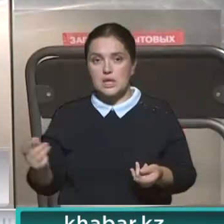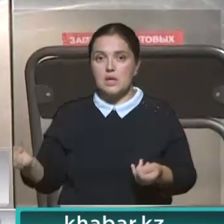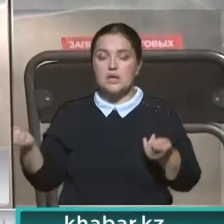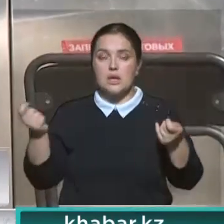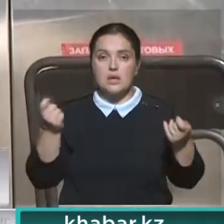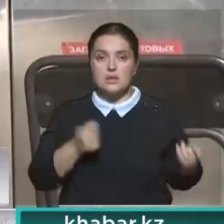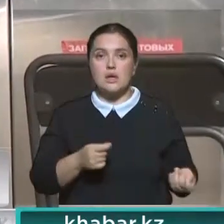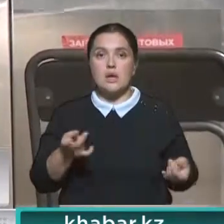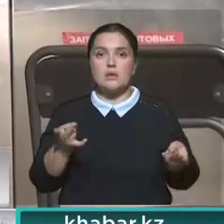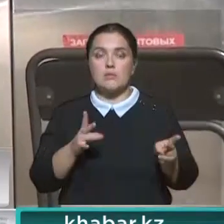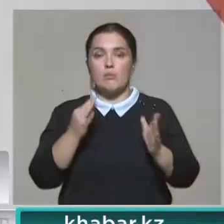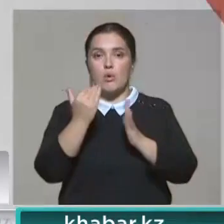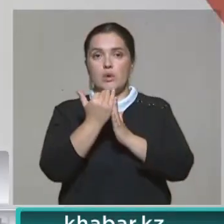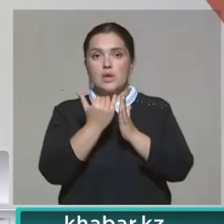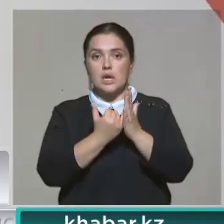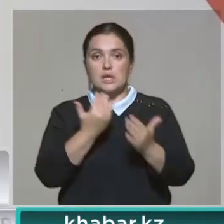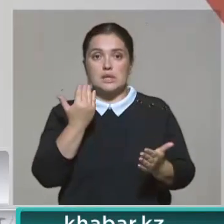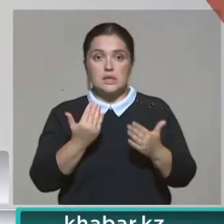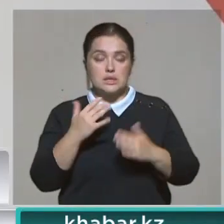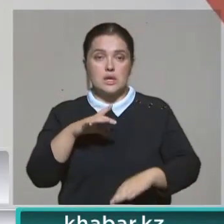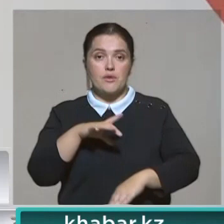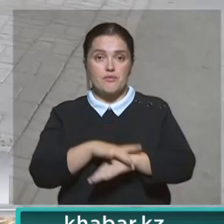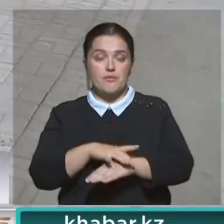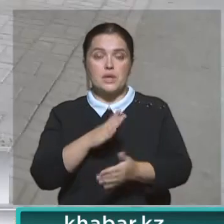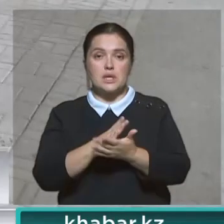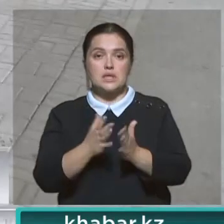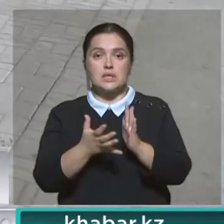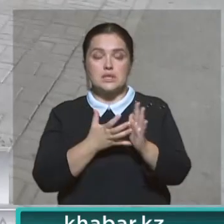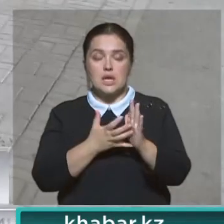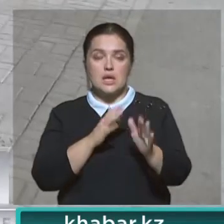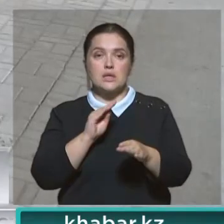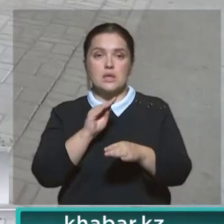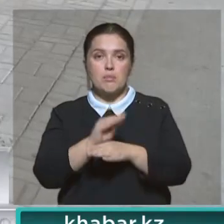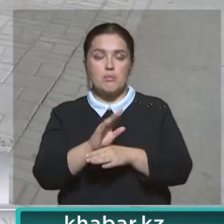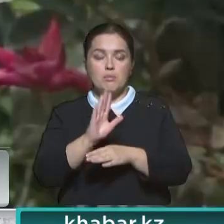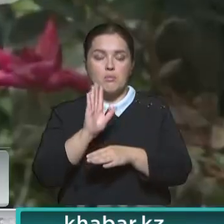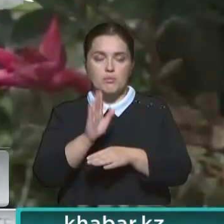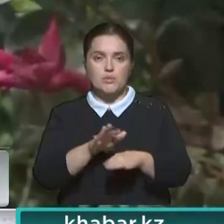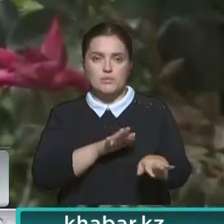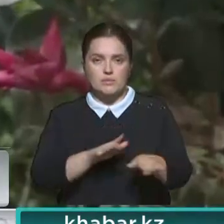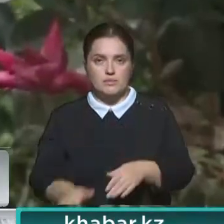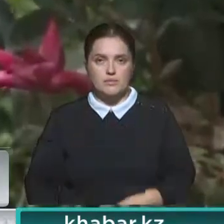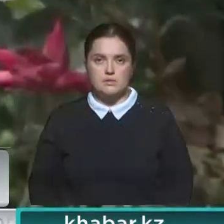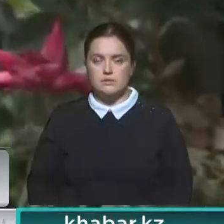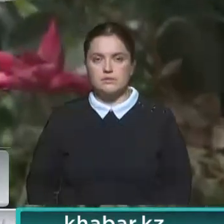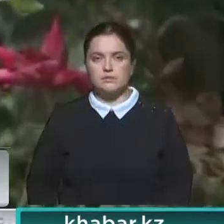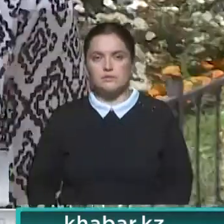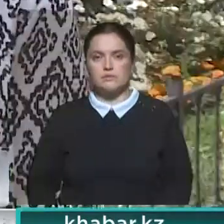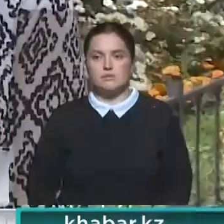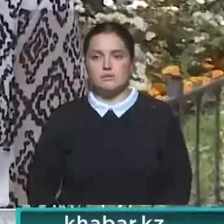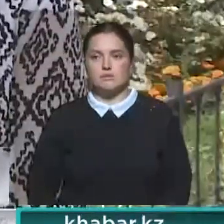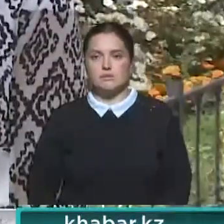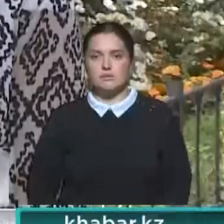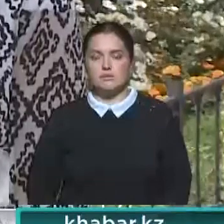объем привезут по расписанию. А если все-таки выяснится, что есть дефицит, дополнительно примут соответствующие меры.